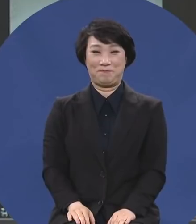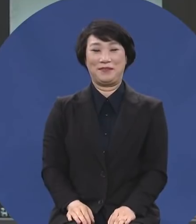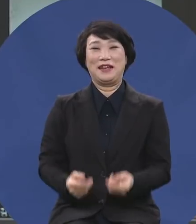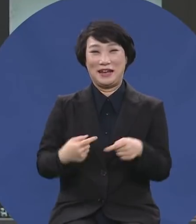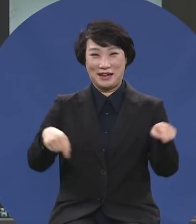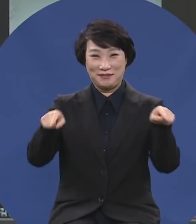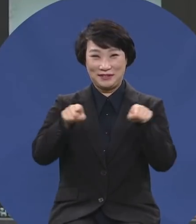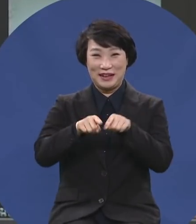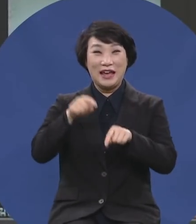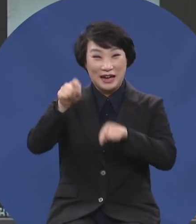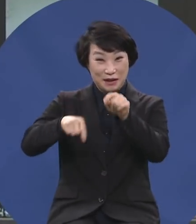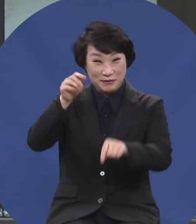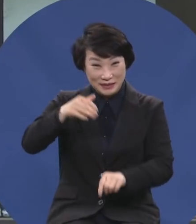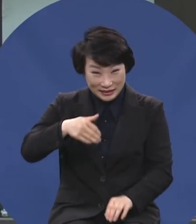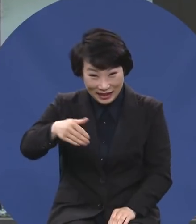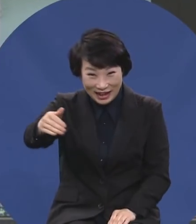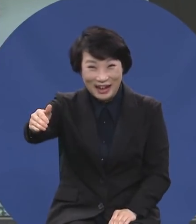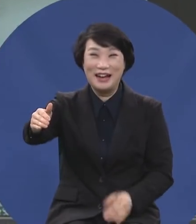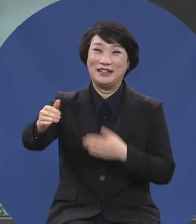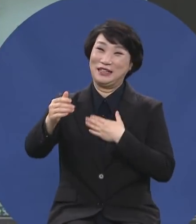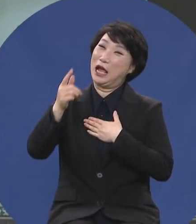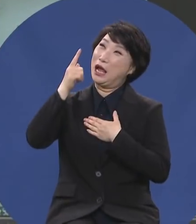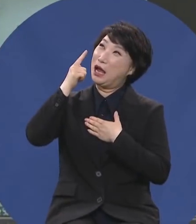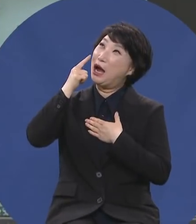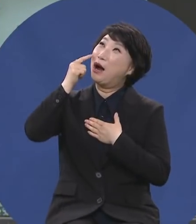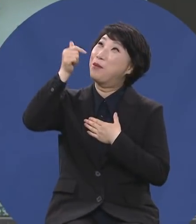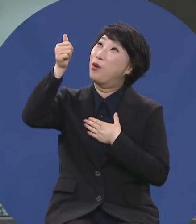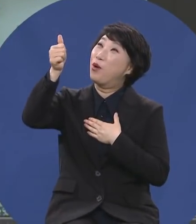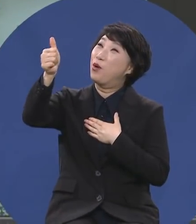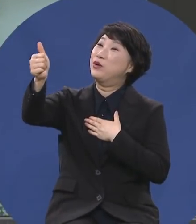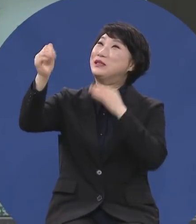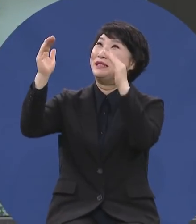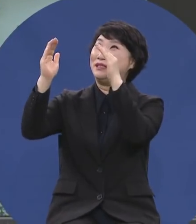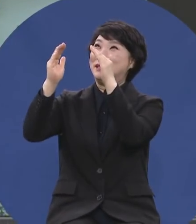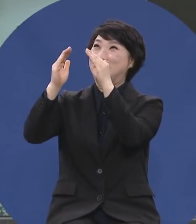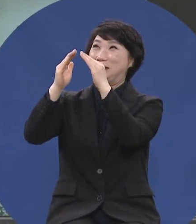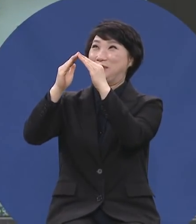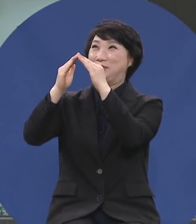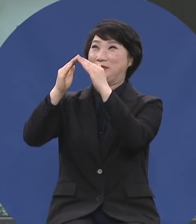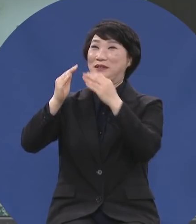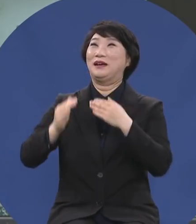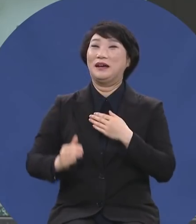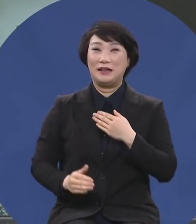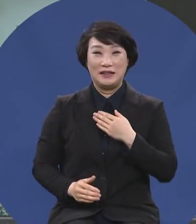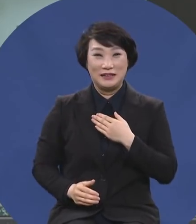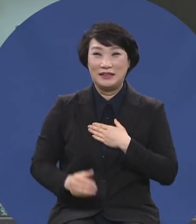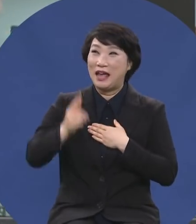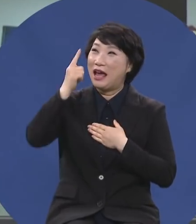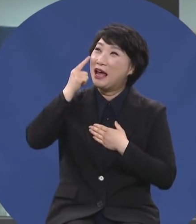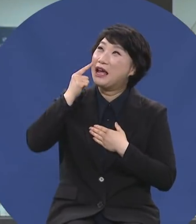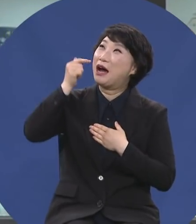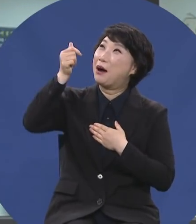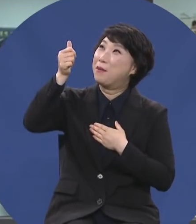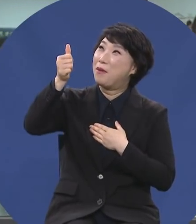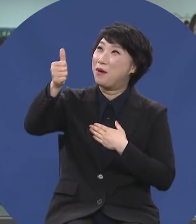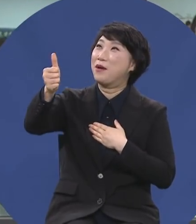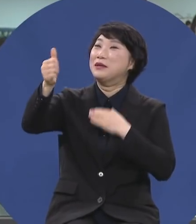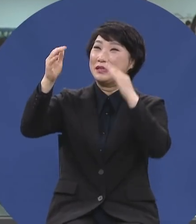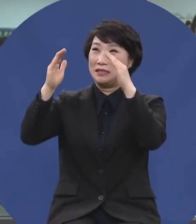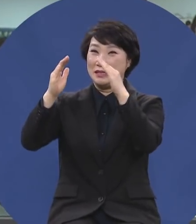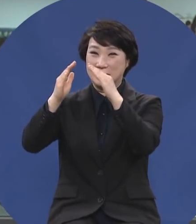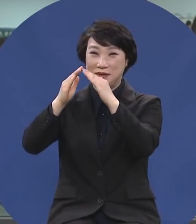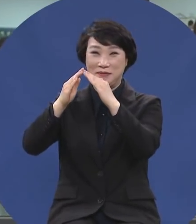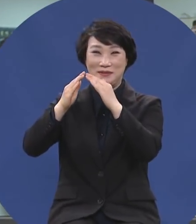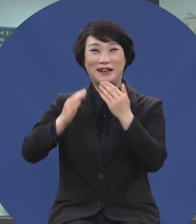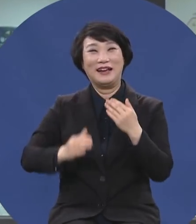함께 갑시다. 내 아버지 집, 내